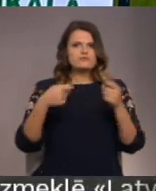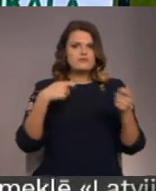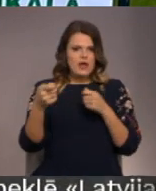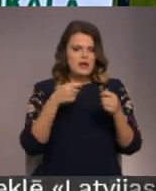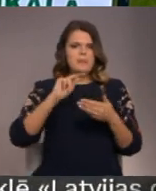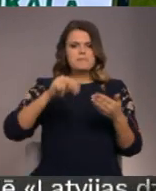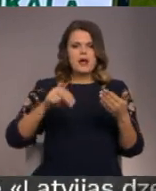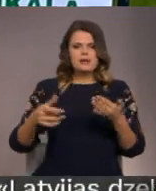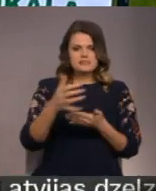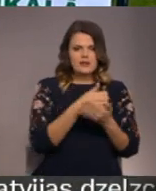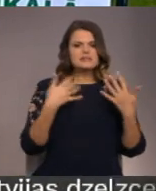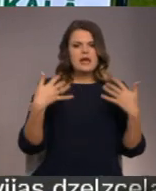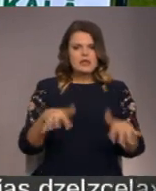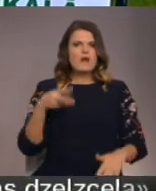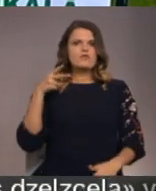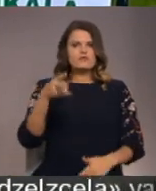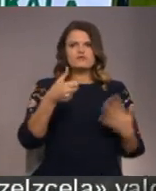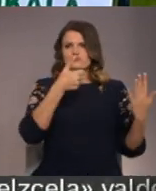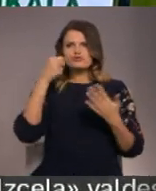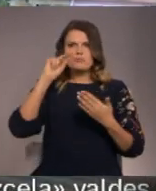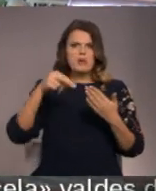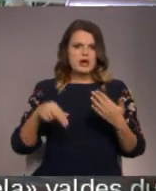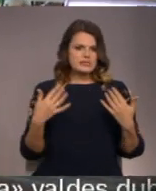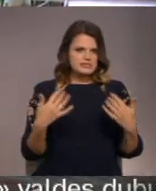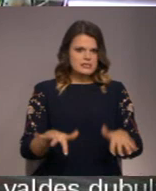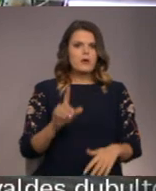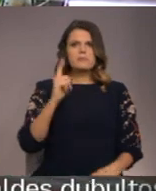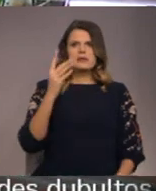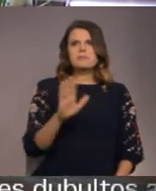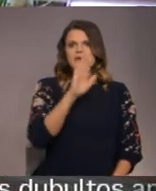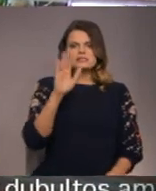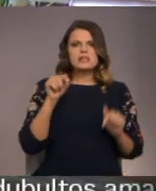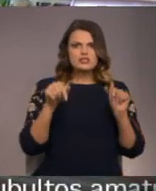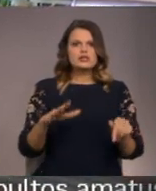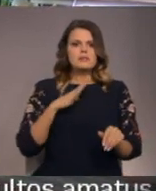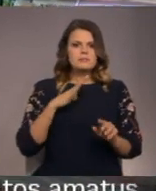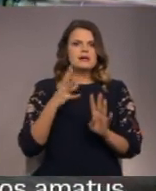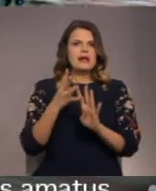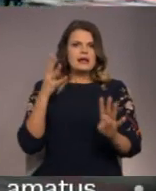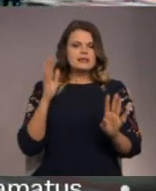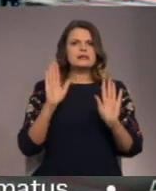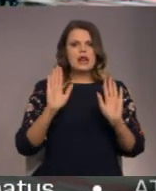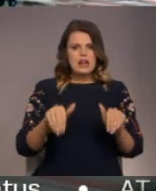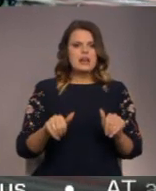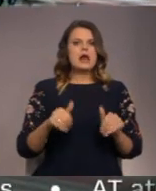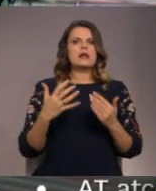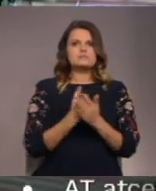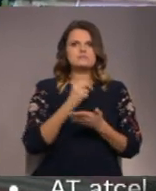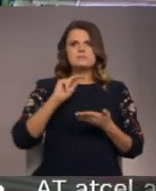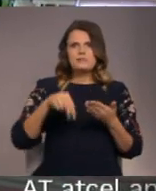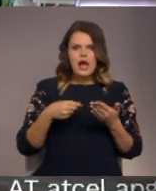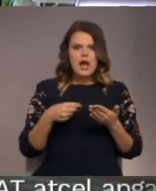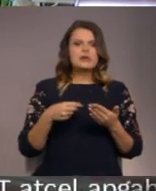vākšana. Pašlaik savākt jau 2600 parakstu. Pirmajās dienās šeit bija rinda. Lai tiktu pie